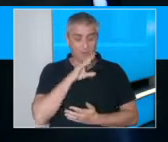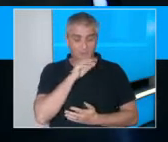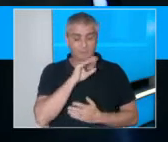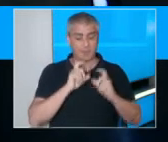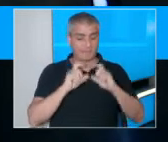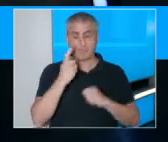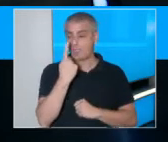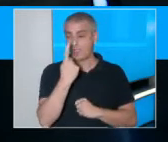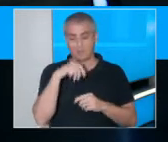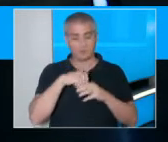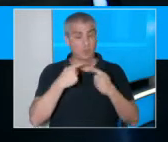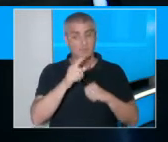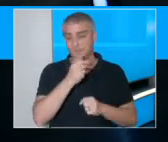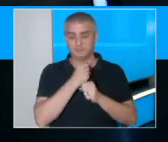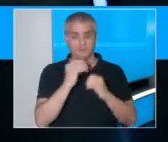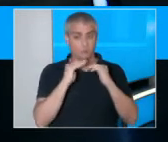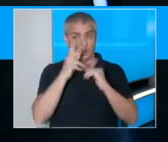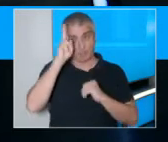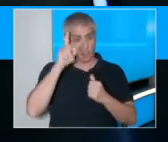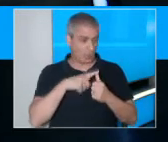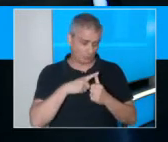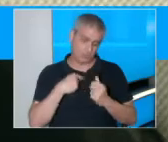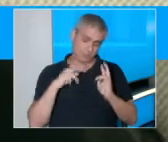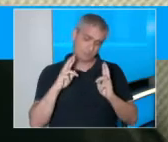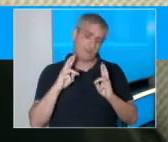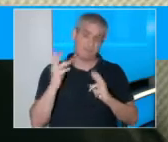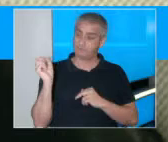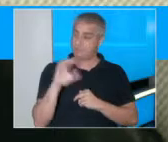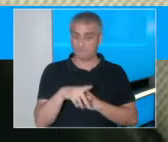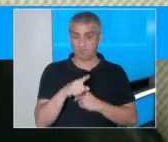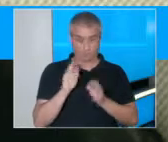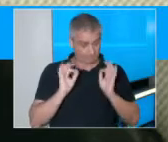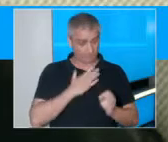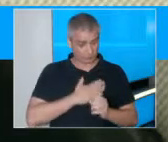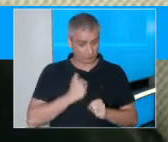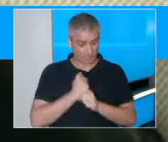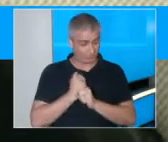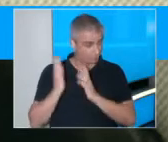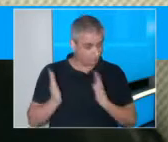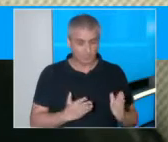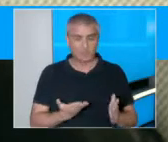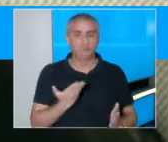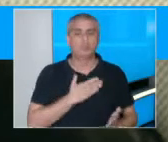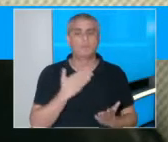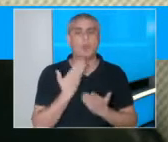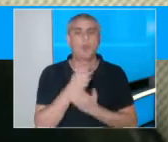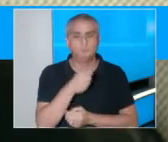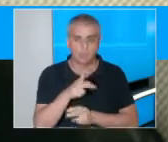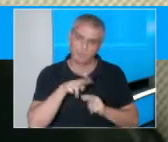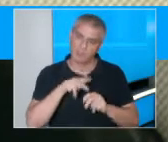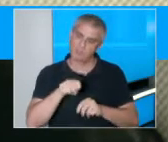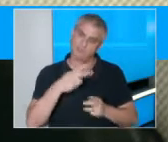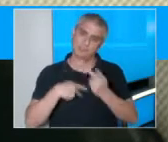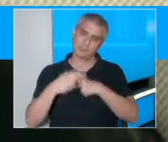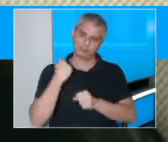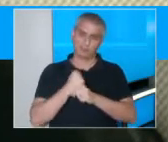על פער של אחד בוועדות, עם ייצוג הולם לליכוד, אני מקווה שאם הם יבואו באמת רוצים לעשות פה סדר, שיקבלו את ההצעה הזו, ואז הכנסת הזו